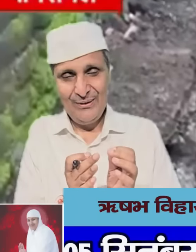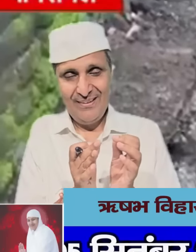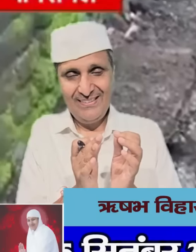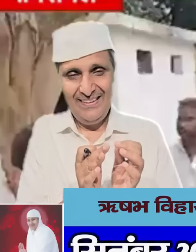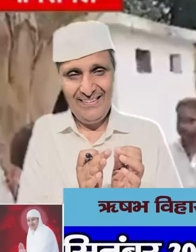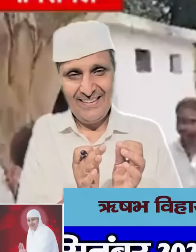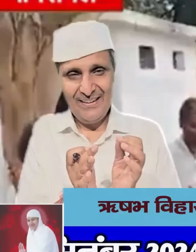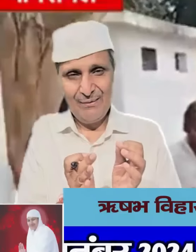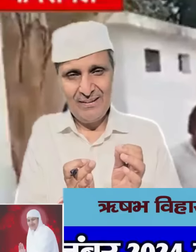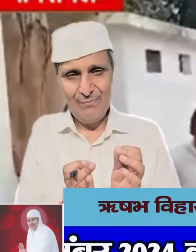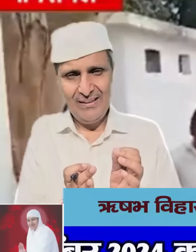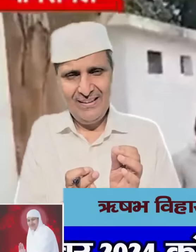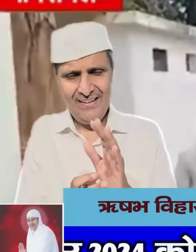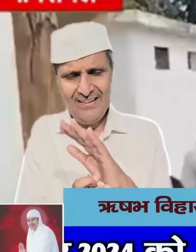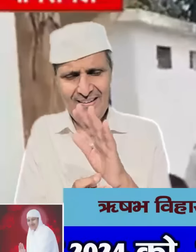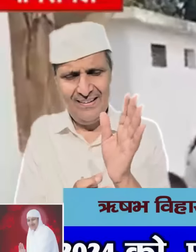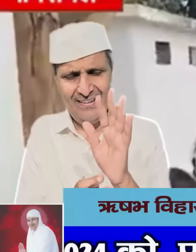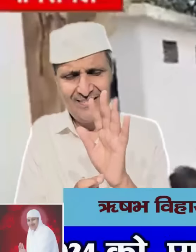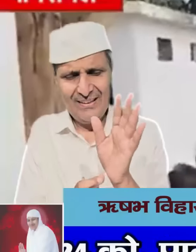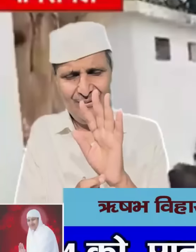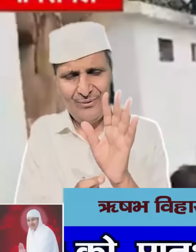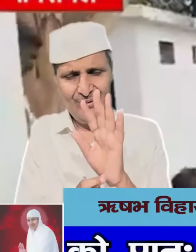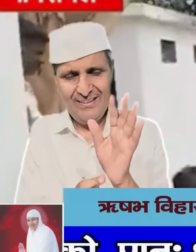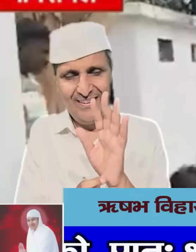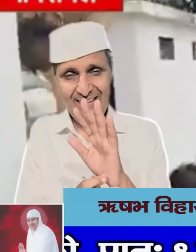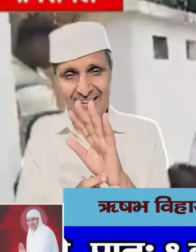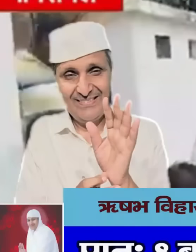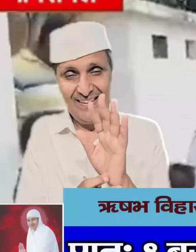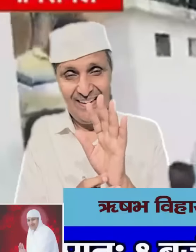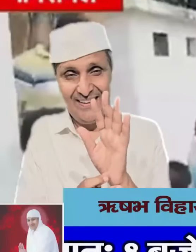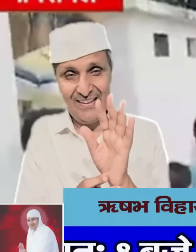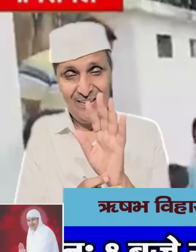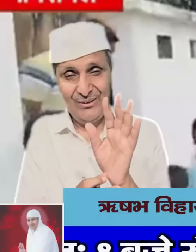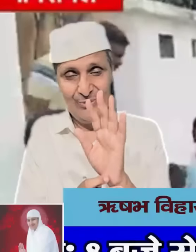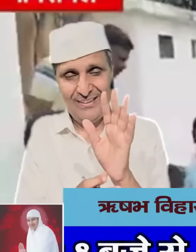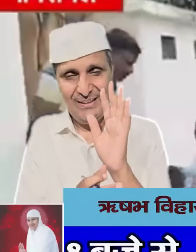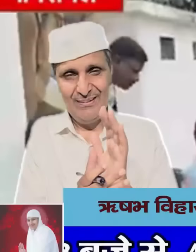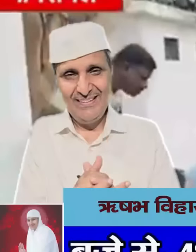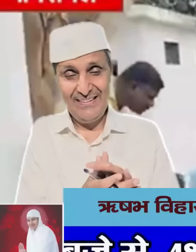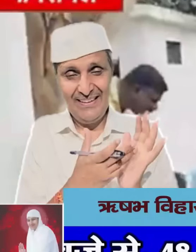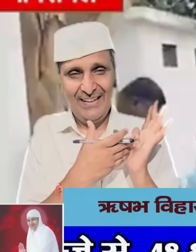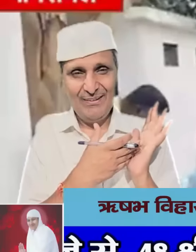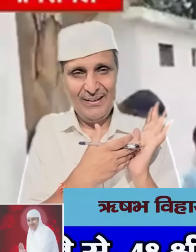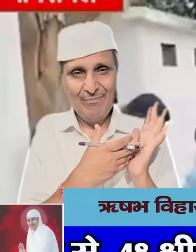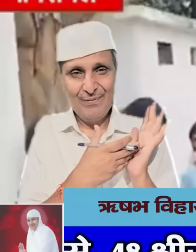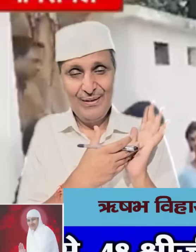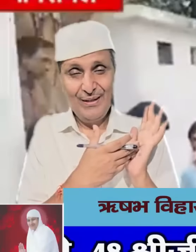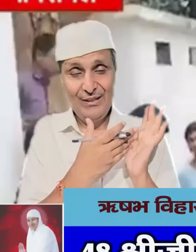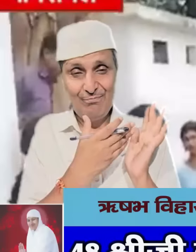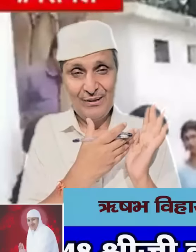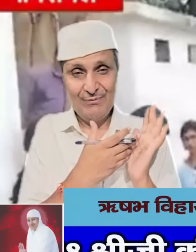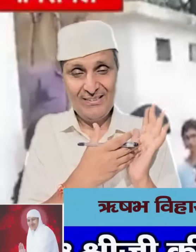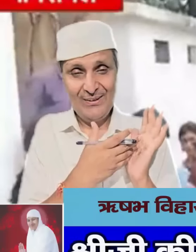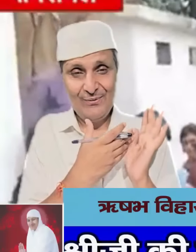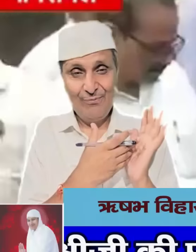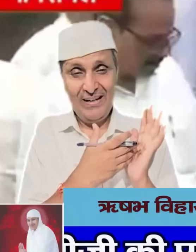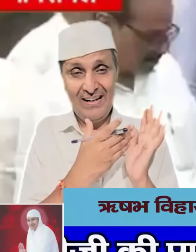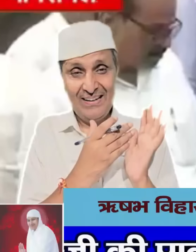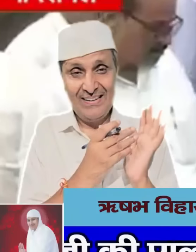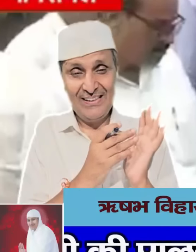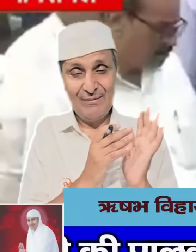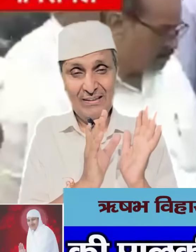है वह तीर्थंकर प्रतिमा ही है, इसका विरोध या इसके अलग अतिशोक्ति नहीं मिलती है। देख रहे हैं आप, ये पद्मासन